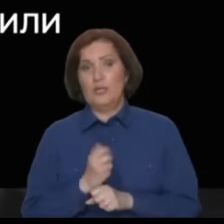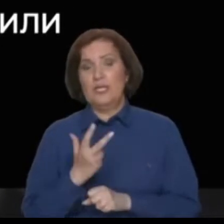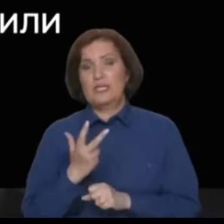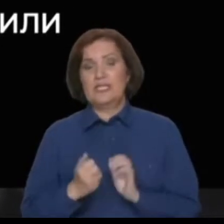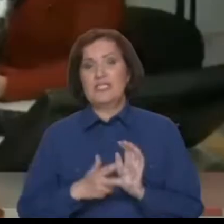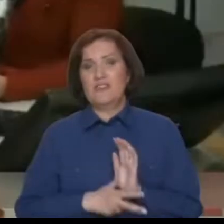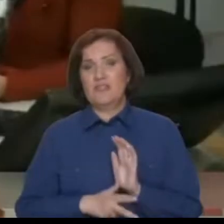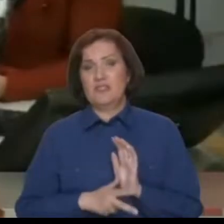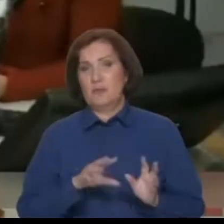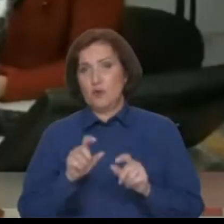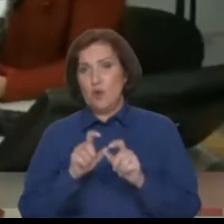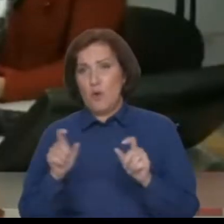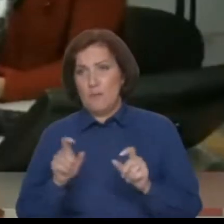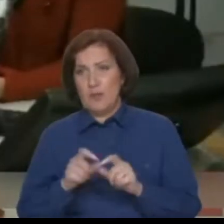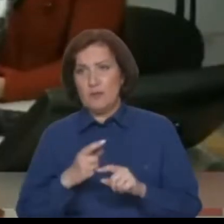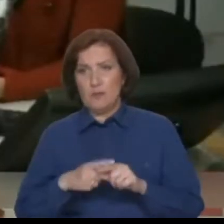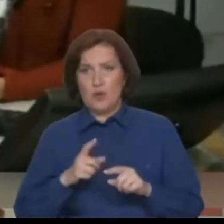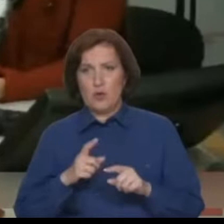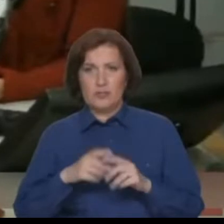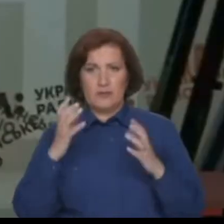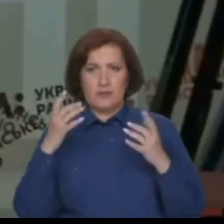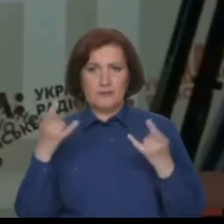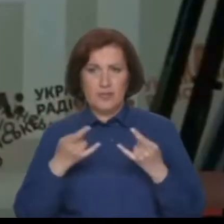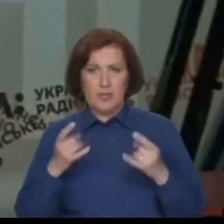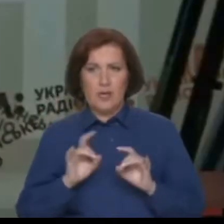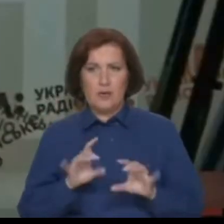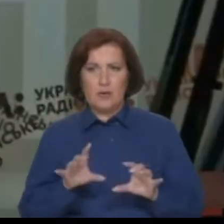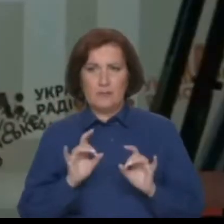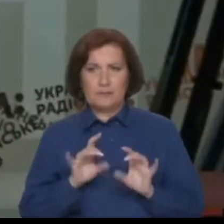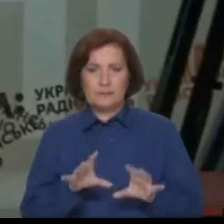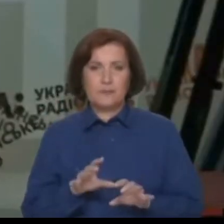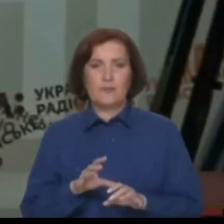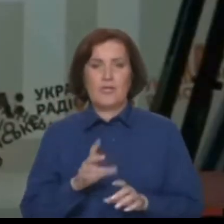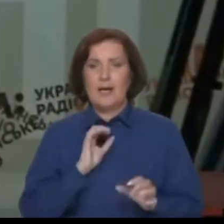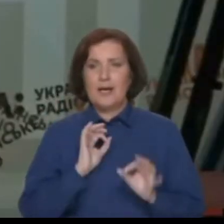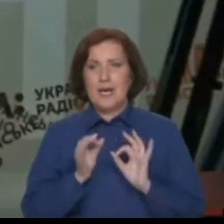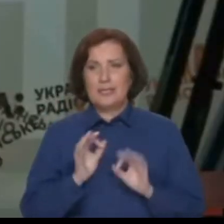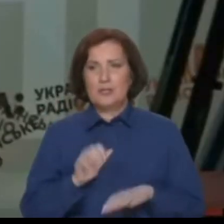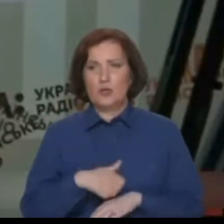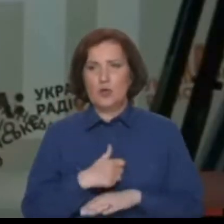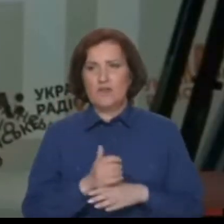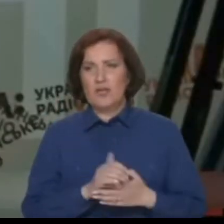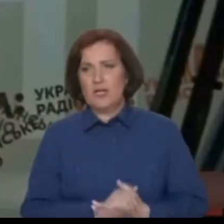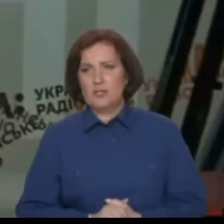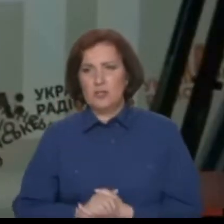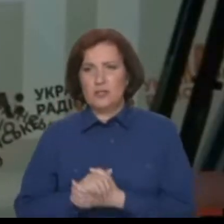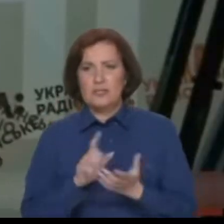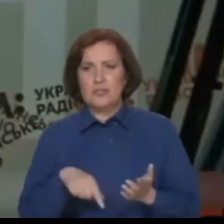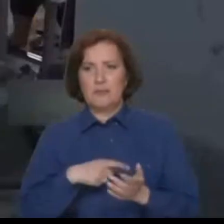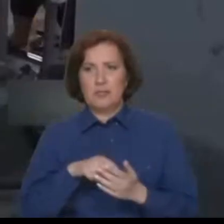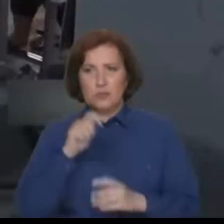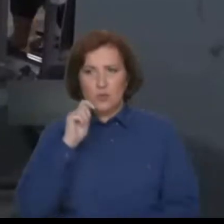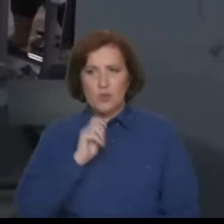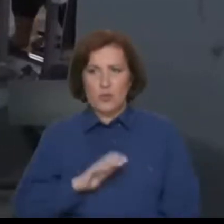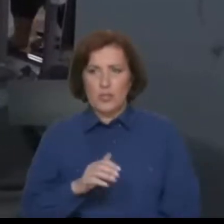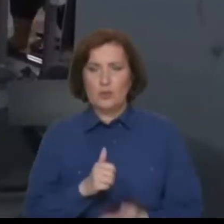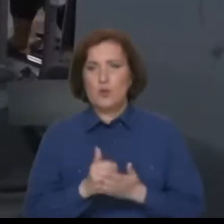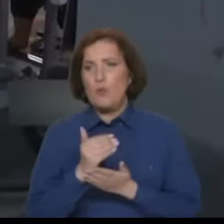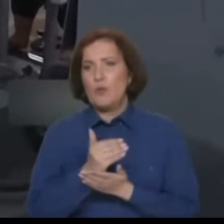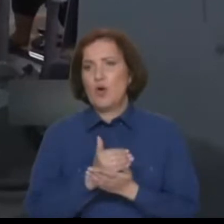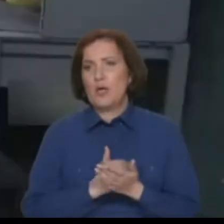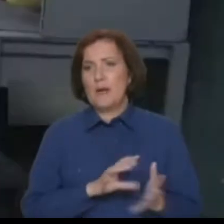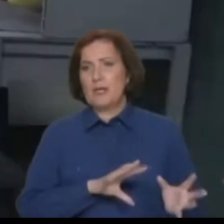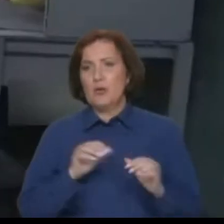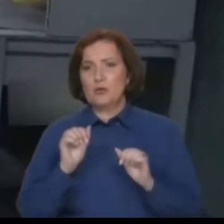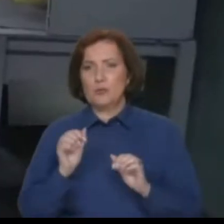переміщених компаній. Про це в ефірі Українського радіо розповіла Оксана Продан, радниця голови Асоціації міст України. До програми